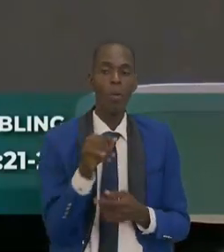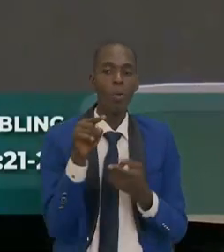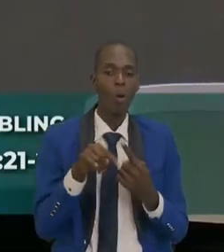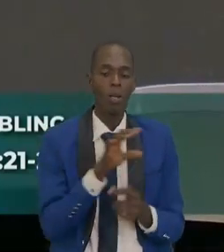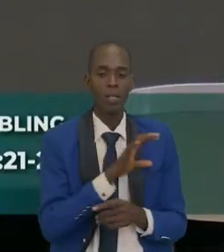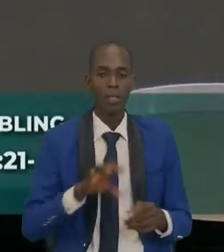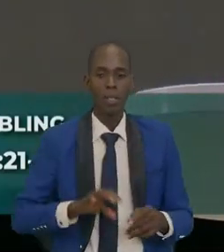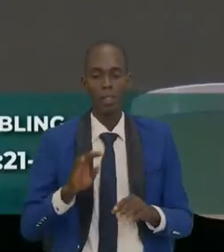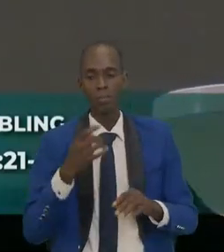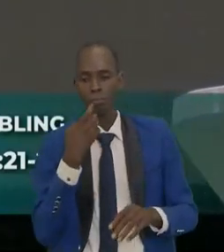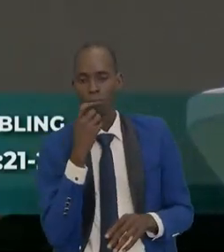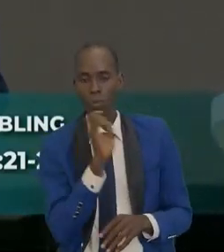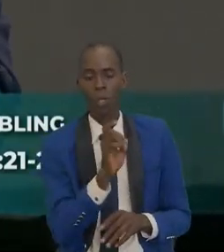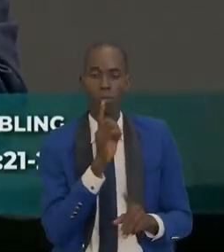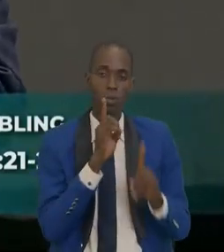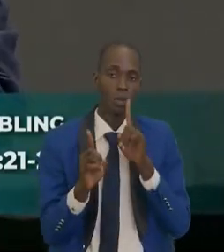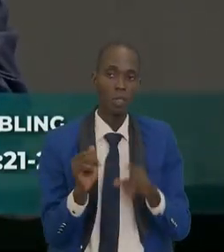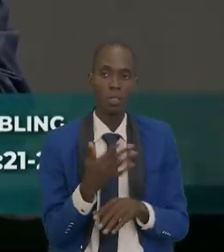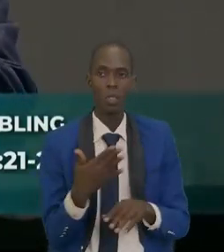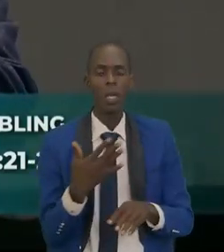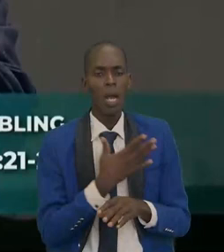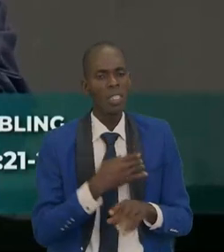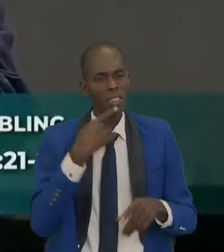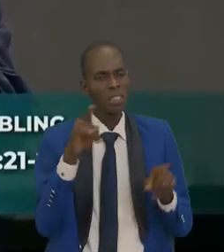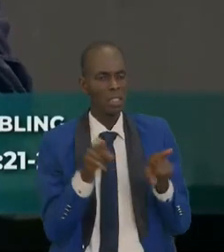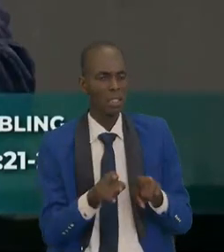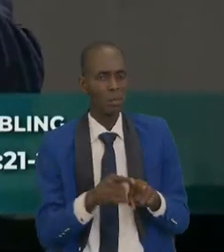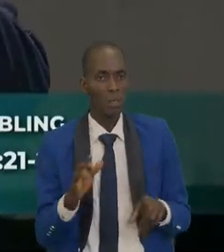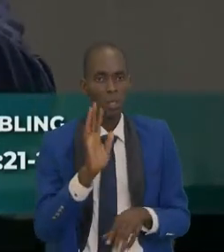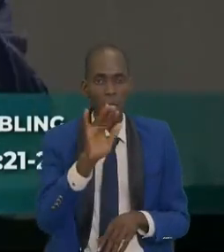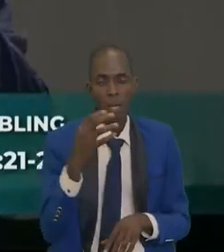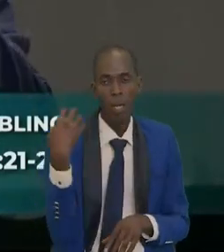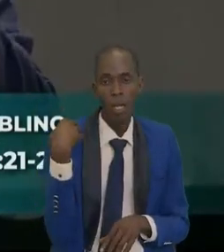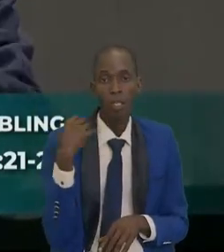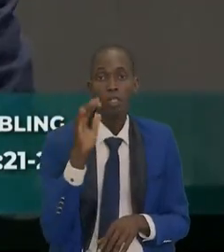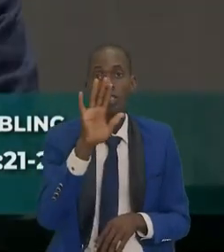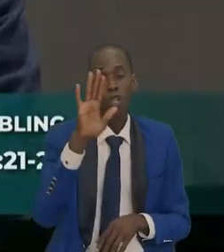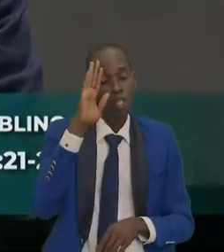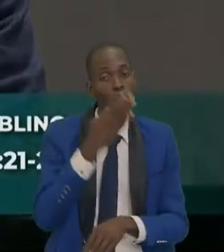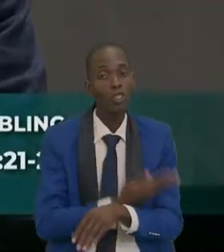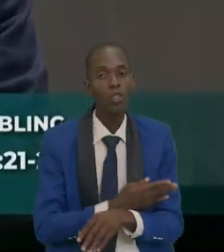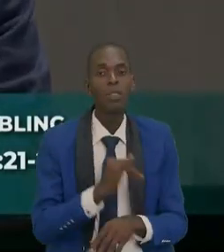Mais ils ont répété la même chose. Ils ont dit, maître, ton fils vit.